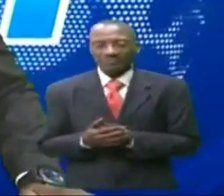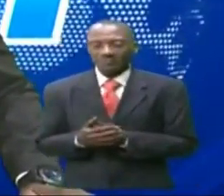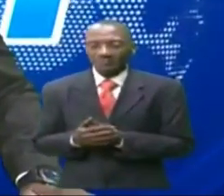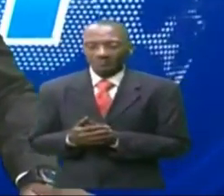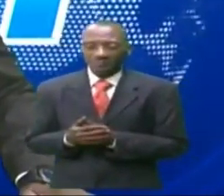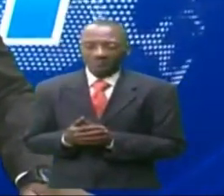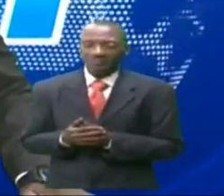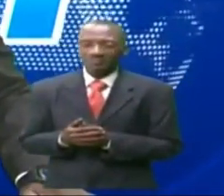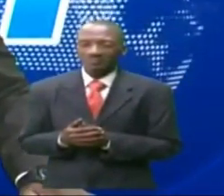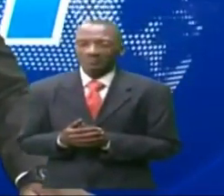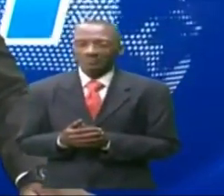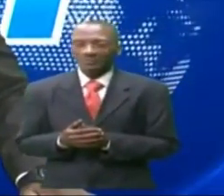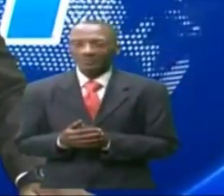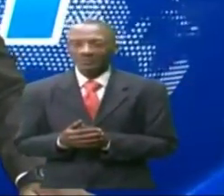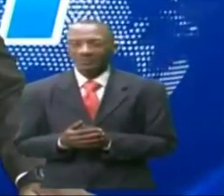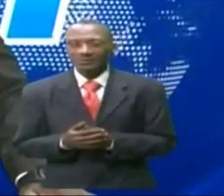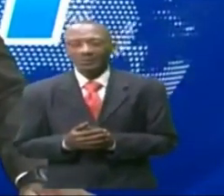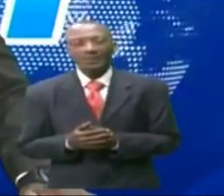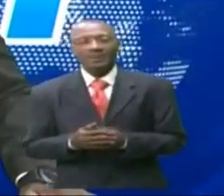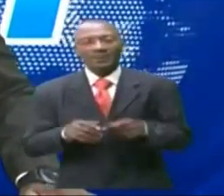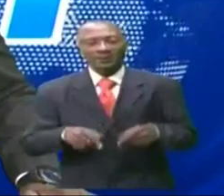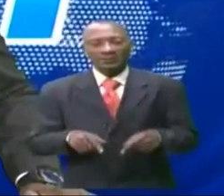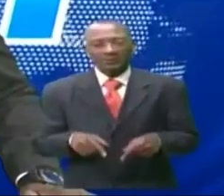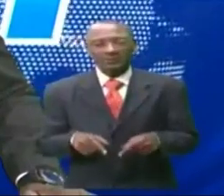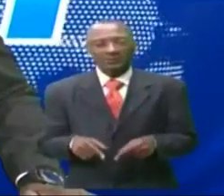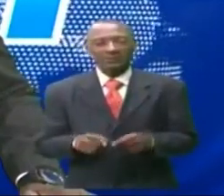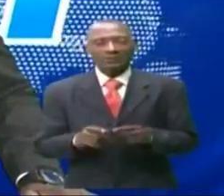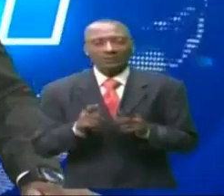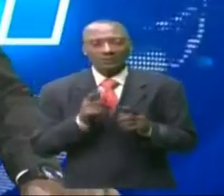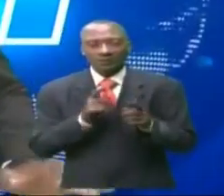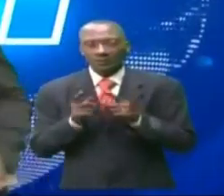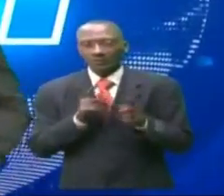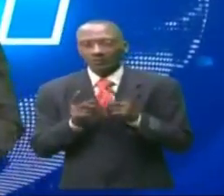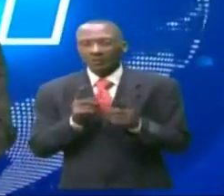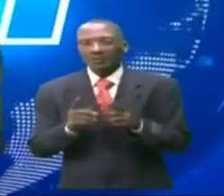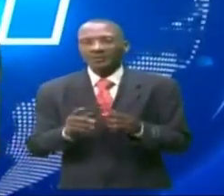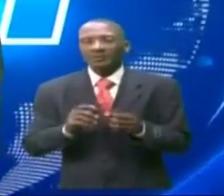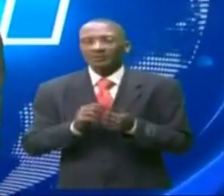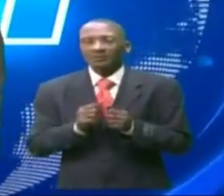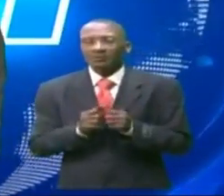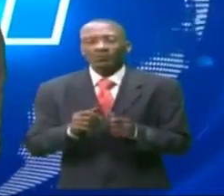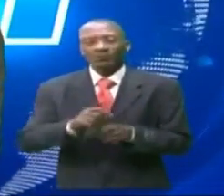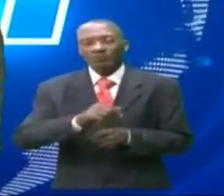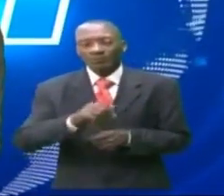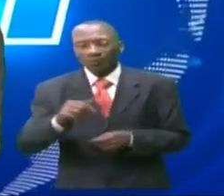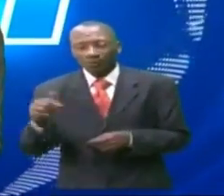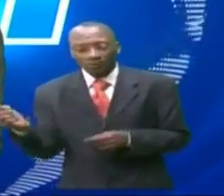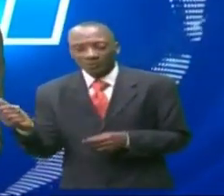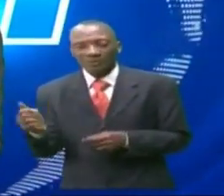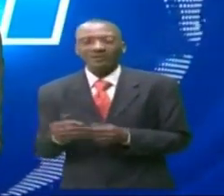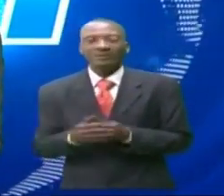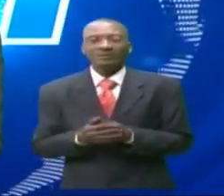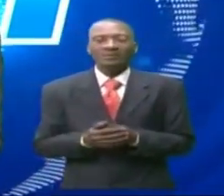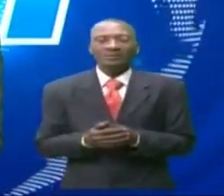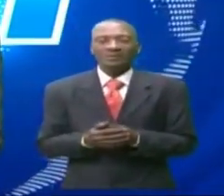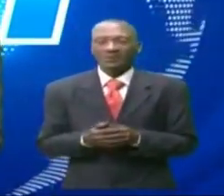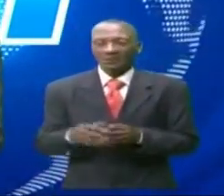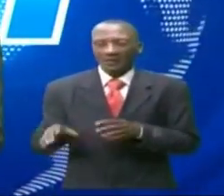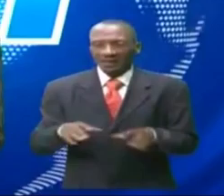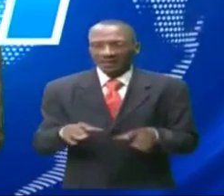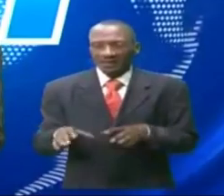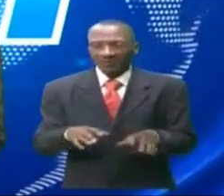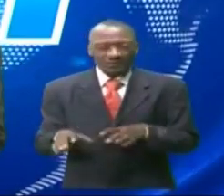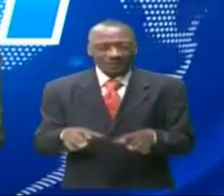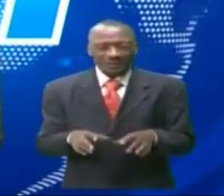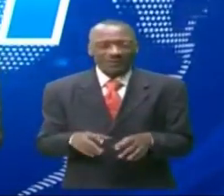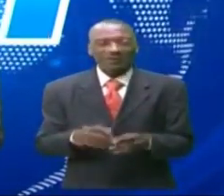habitants de Kisangani, c'est certainement le souhait des autorités provinciales. Aussi, la notabilité, un élu du coin a